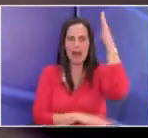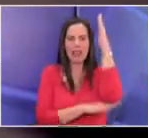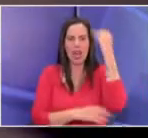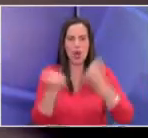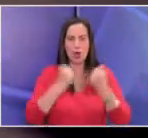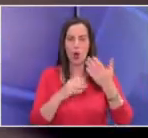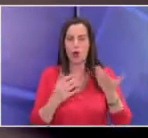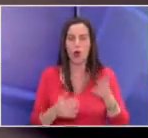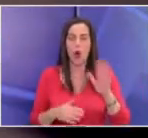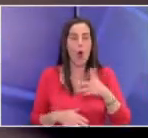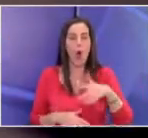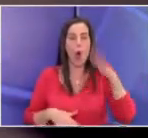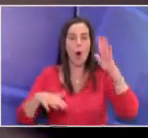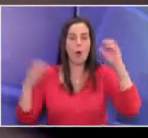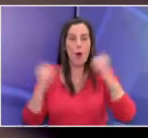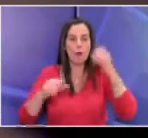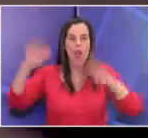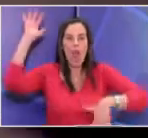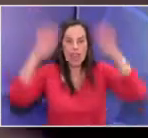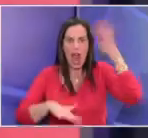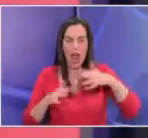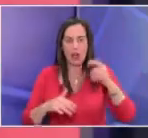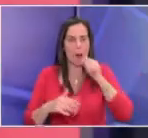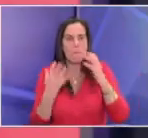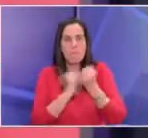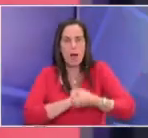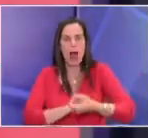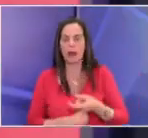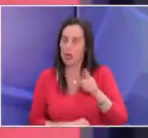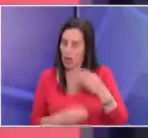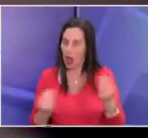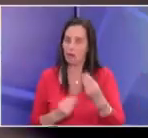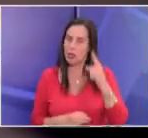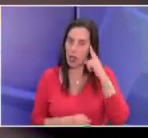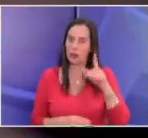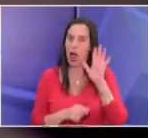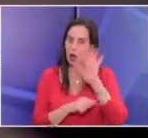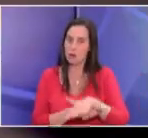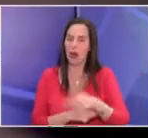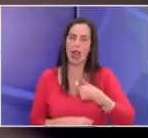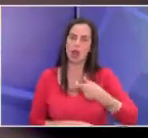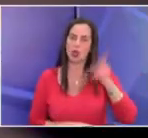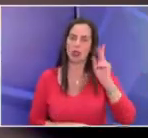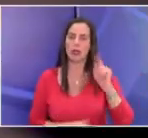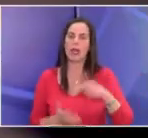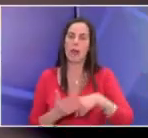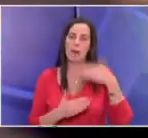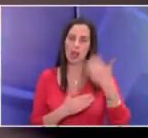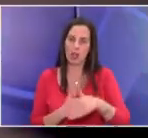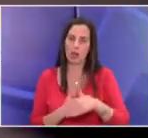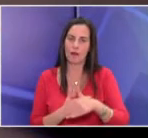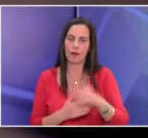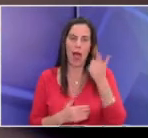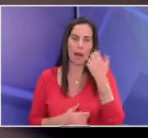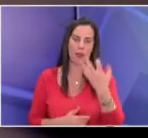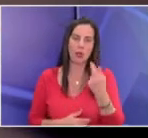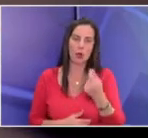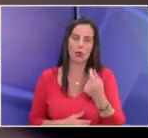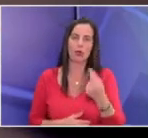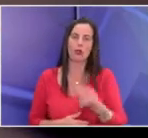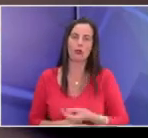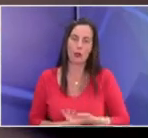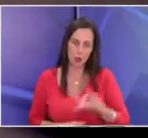וההורים רוצים, ההורים רוצים, יש ביקוש מטורף, יש כמה בתי ספר כאלה, יש ביקוש מטורף, אומרים להם אין מקום, אנחנו תלמדו בחיידר. אתה מבין? אז העיקר